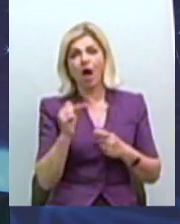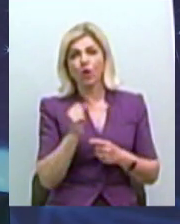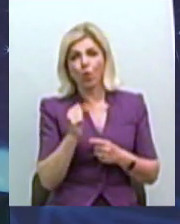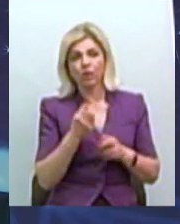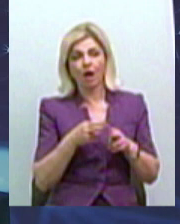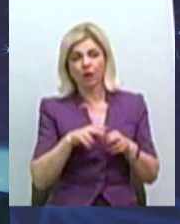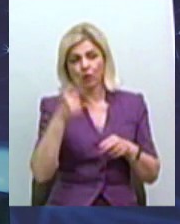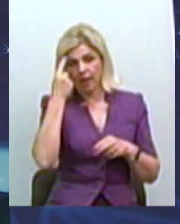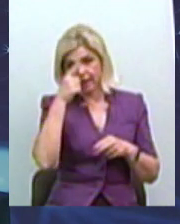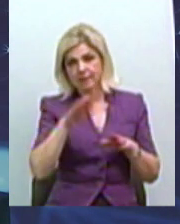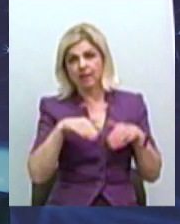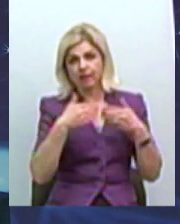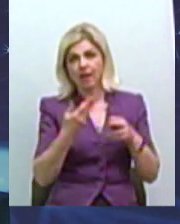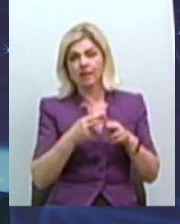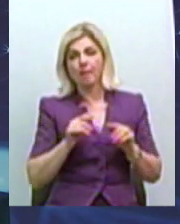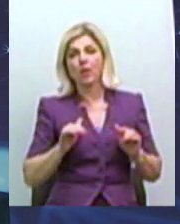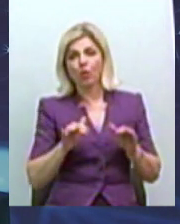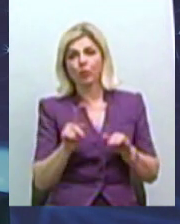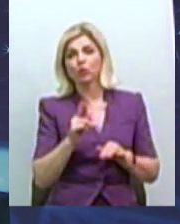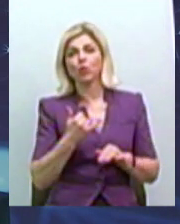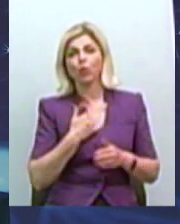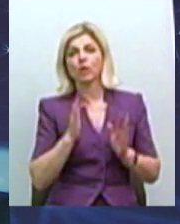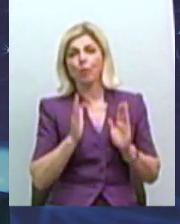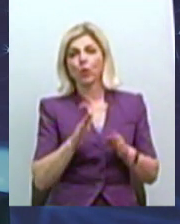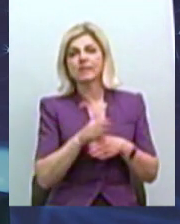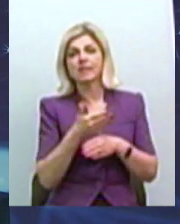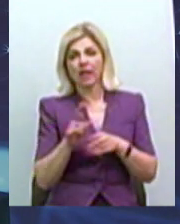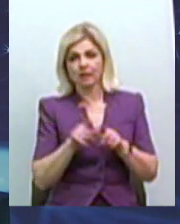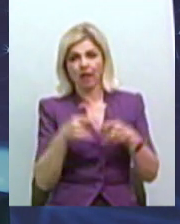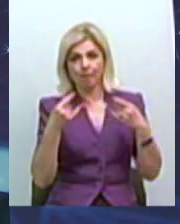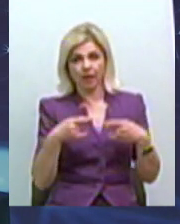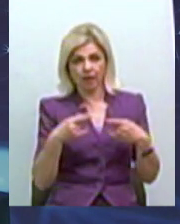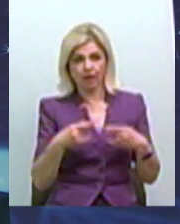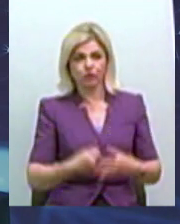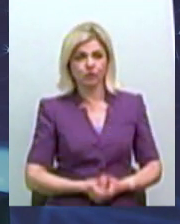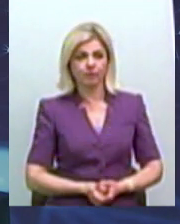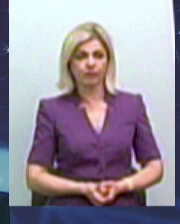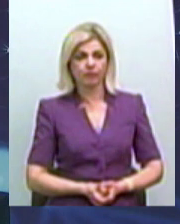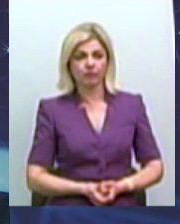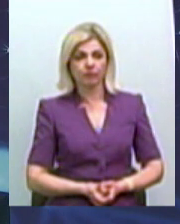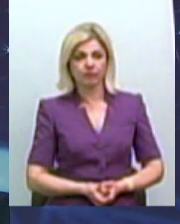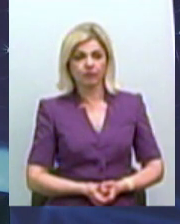была инициатором этого мероприятия, что у нас будет цикл этих передач. И мы... Да.